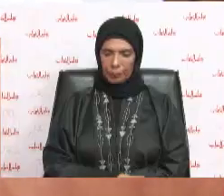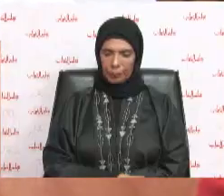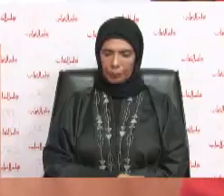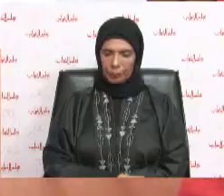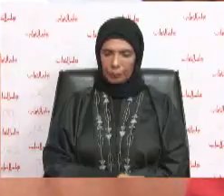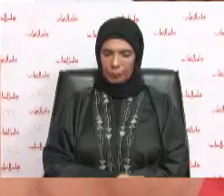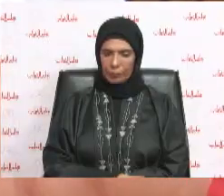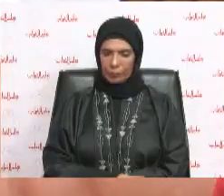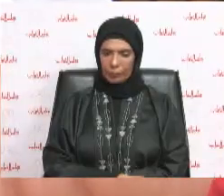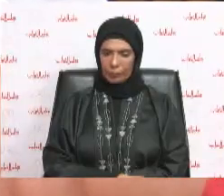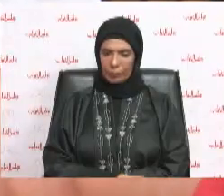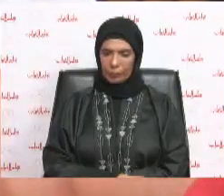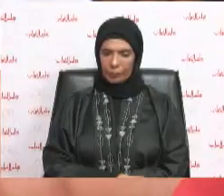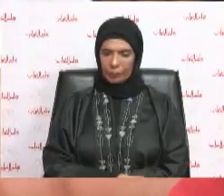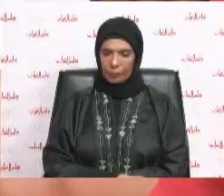شكرا معالي الرئيس.